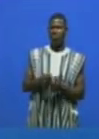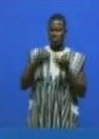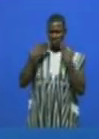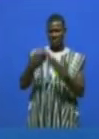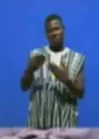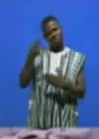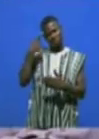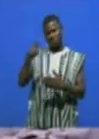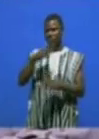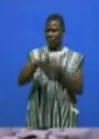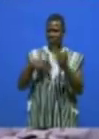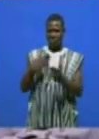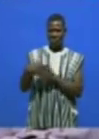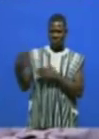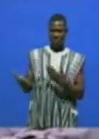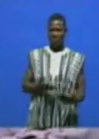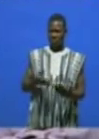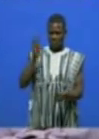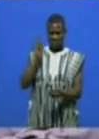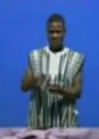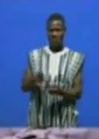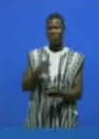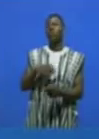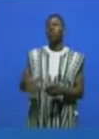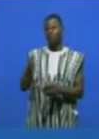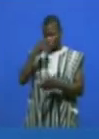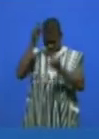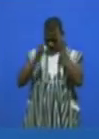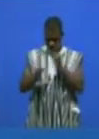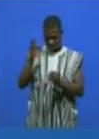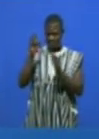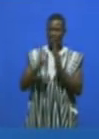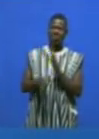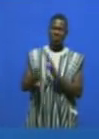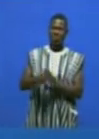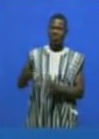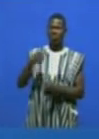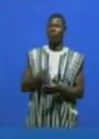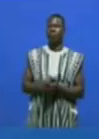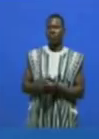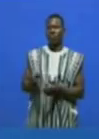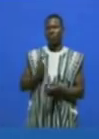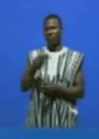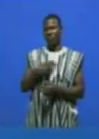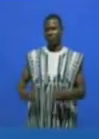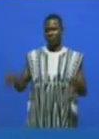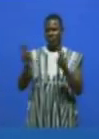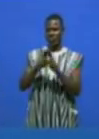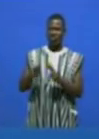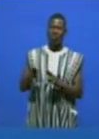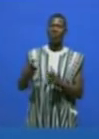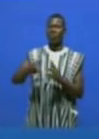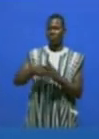ces précisions sur le procès du coup d'état manqué de septembre 2015 nous retrouverons en tout cas en début de semaine pour